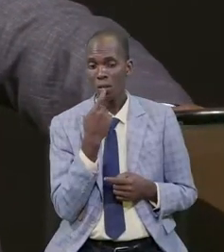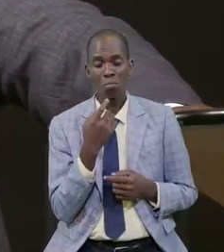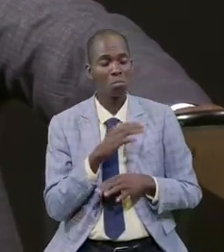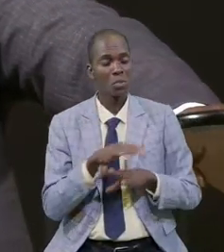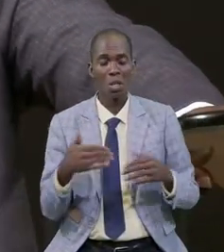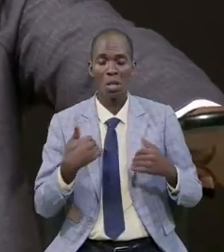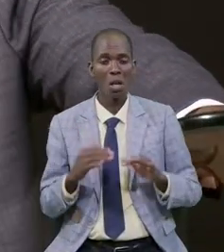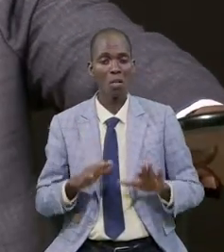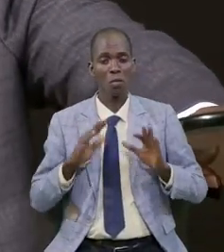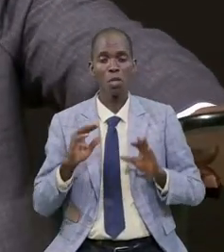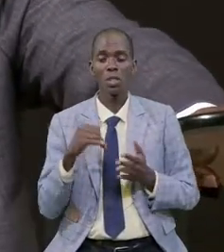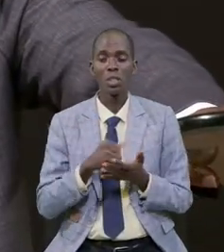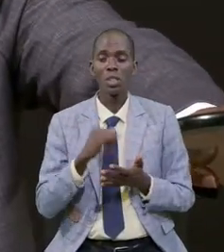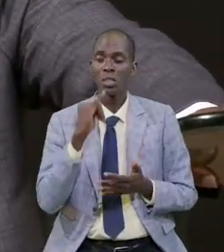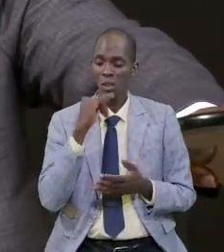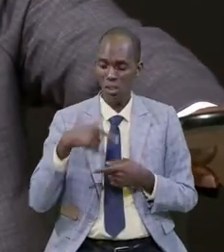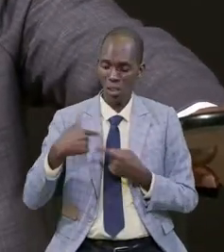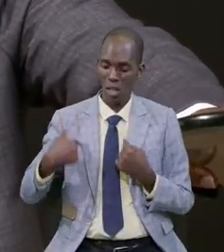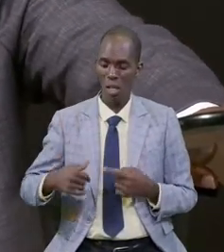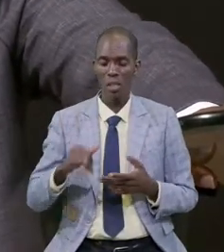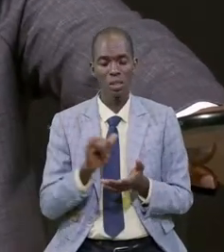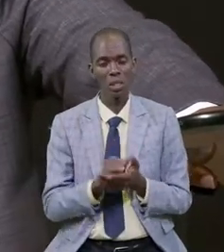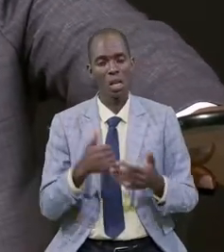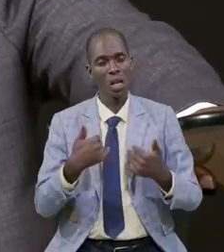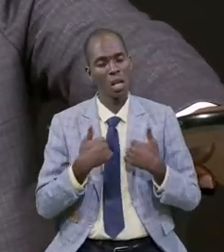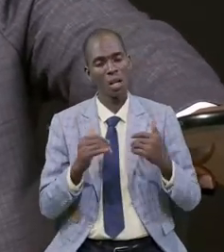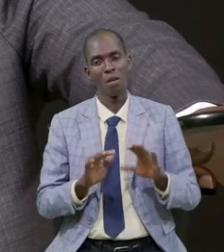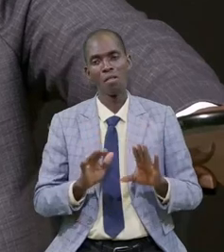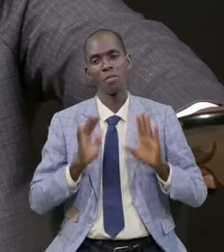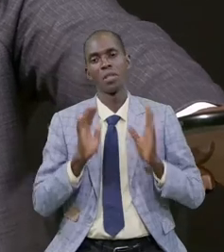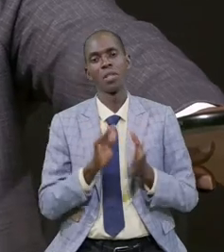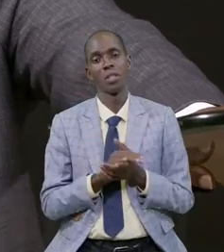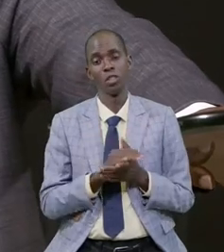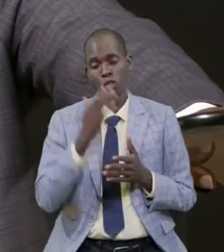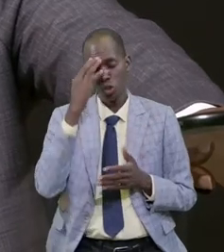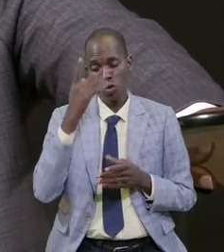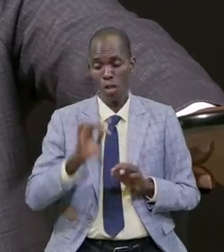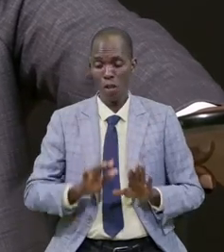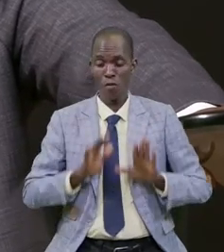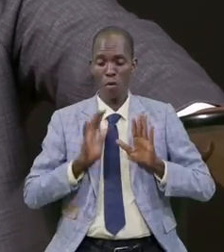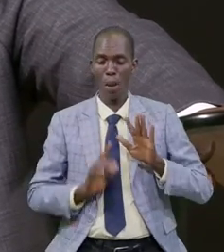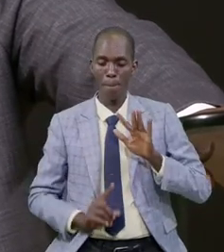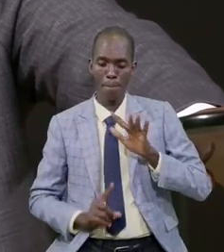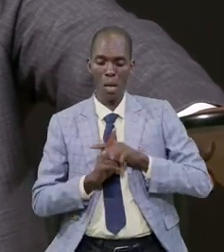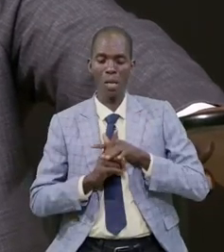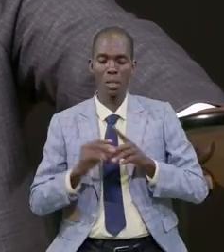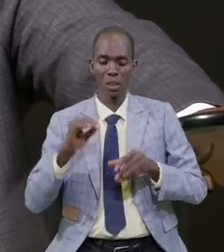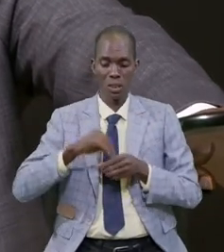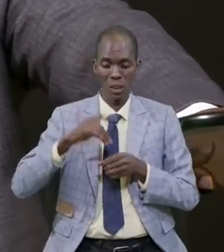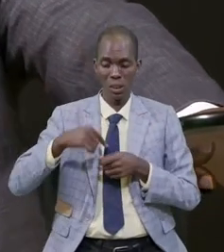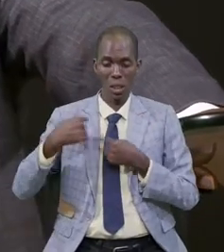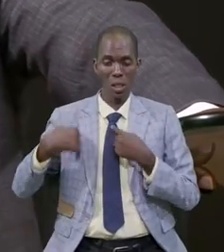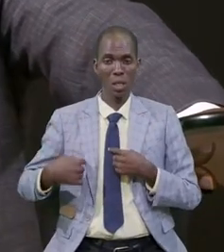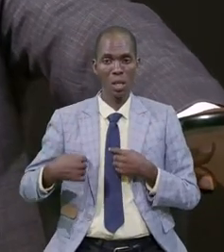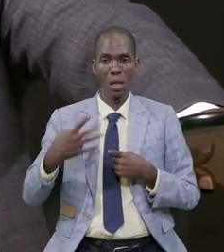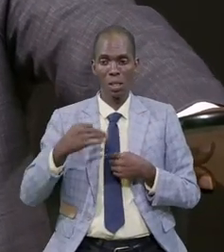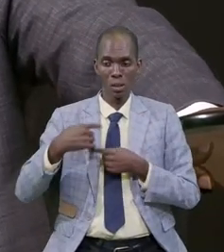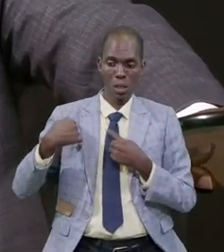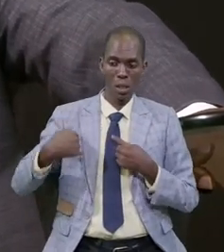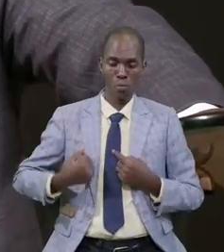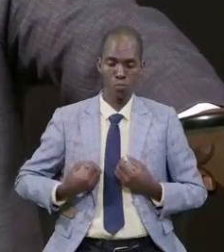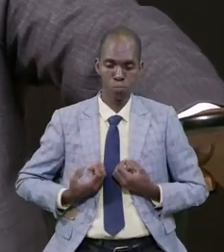cœur. Quand on voit cette situation, et puis la peur entre dans le... La peur